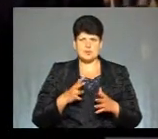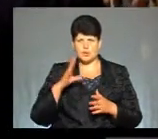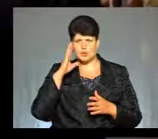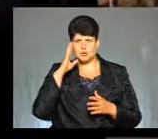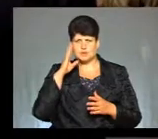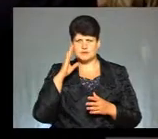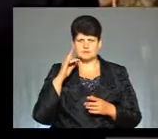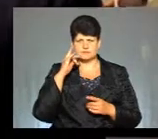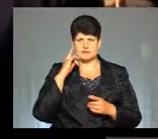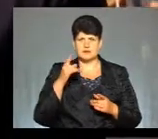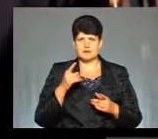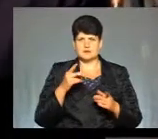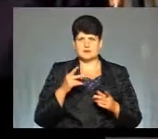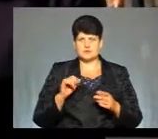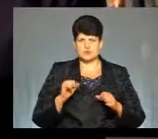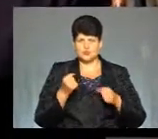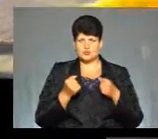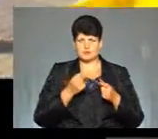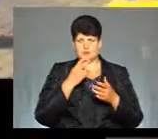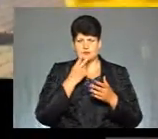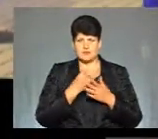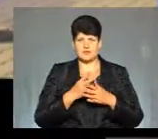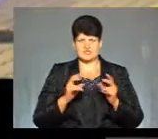з побратимами, побачитися, це звичайно, як свято.